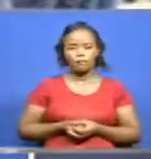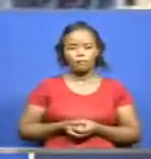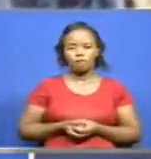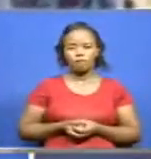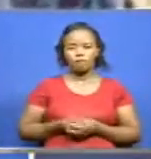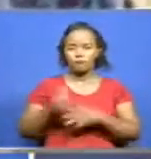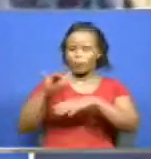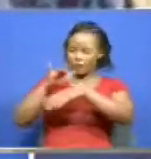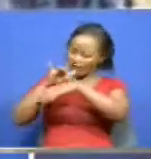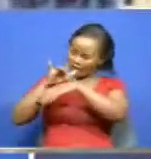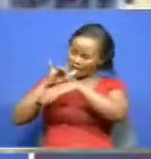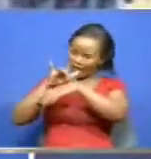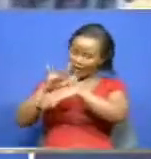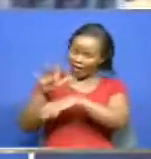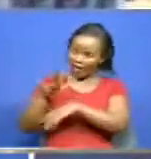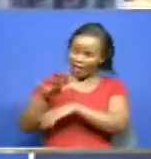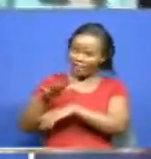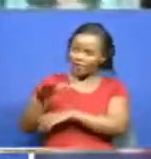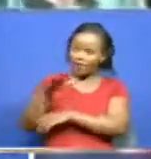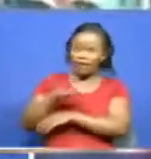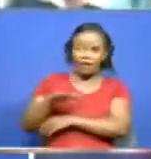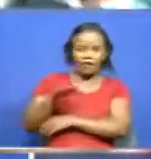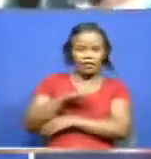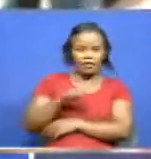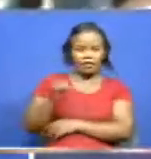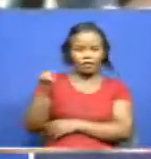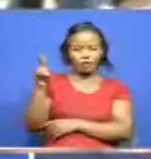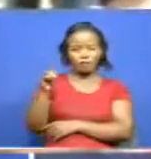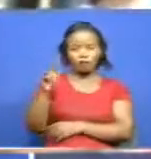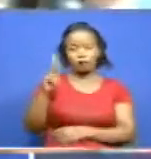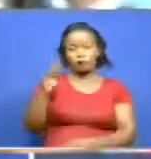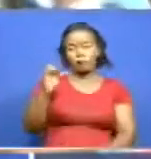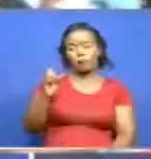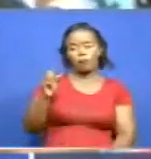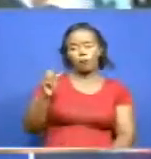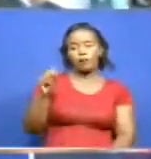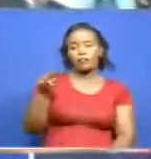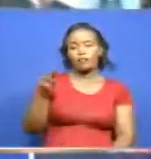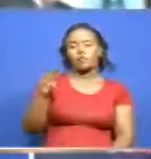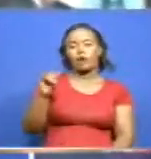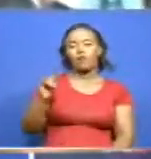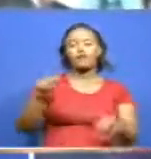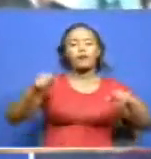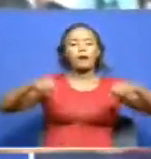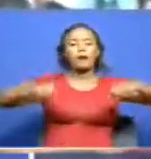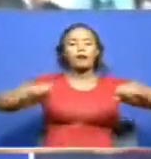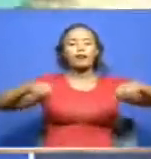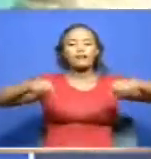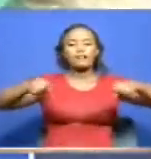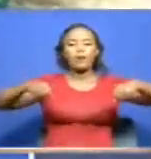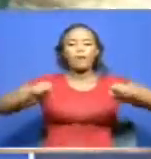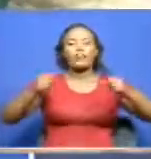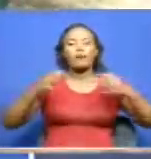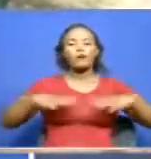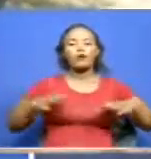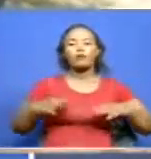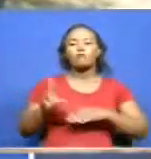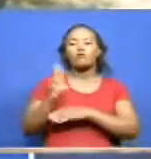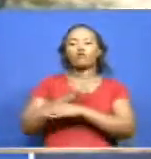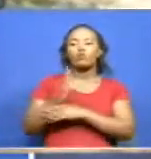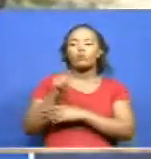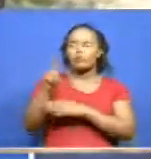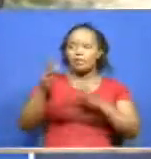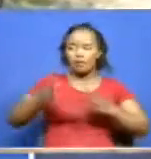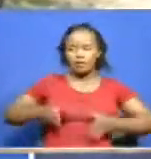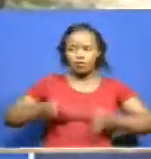Mapema asubuhi katika sehemu ya Utange, eneo bunge la Kisauni, wahudumu wa bodaboda wanaotumia barabara ya Pendua